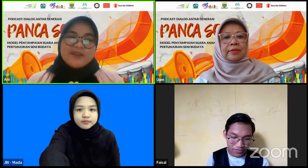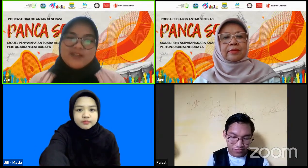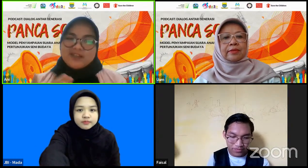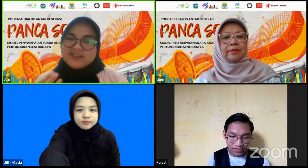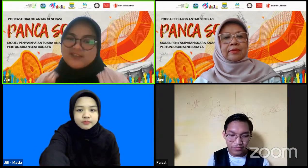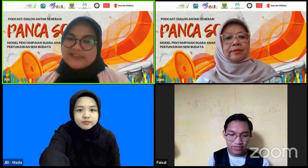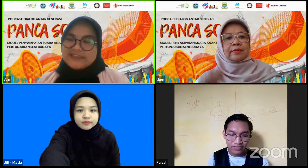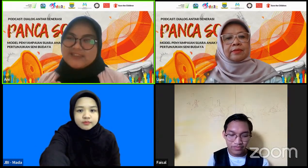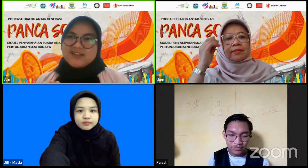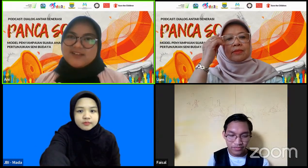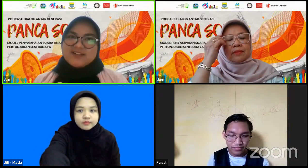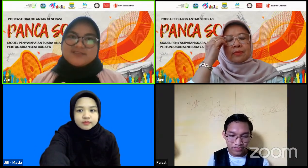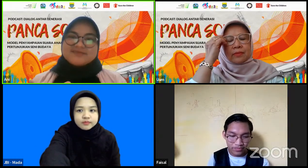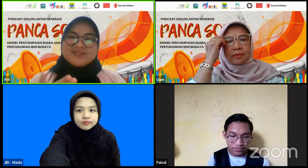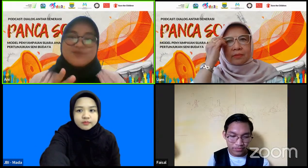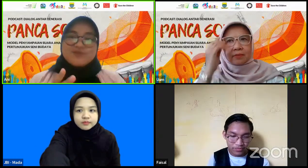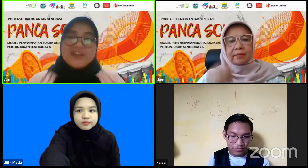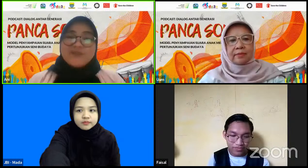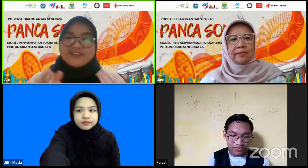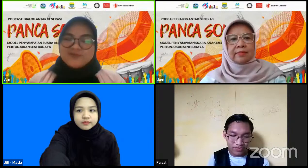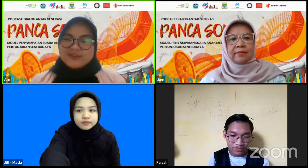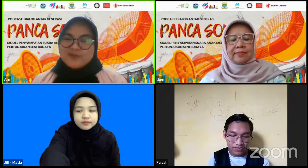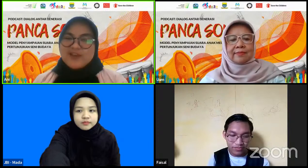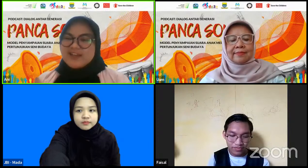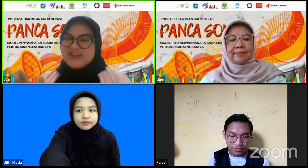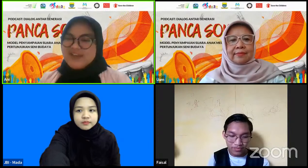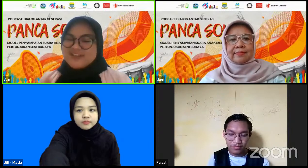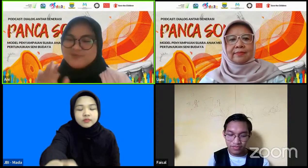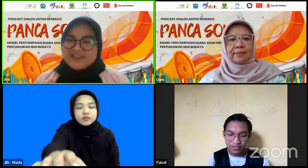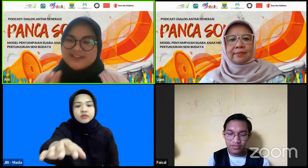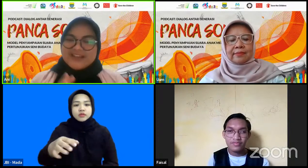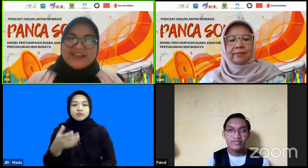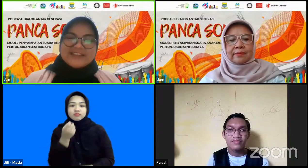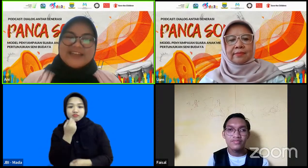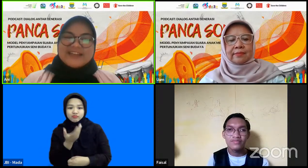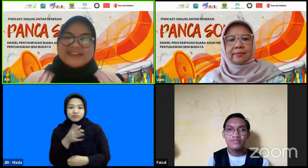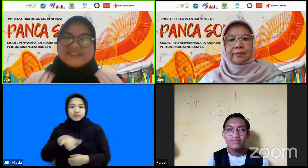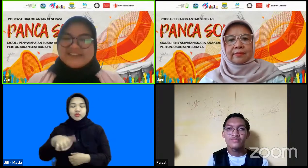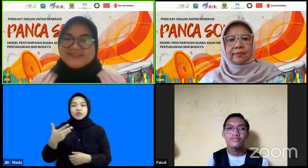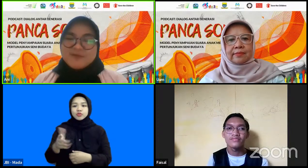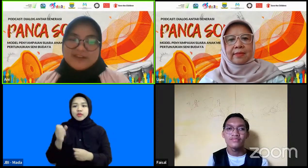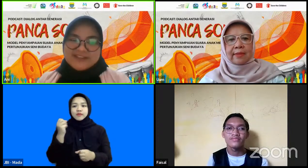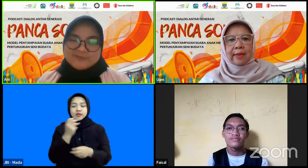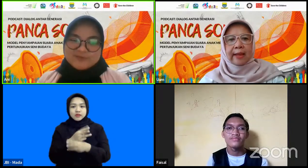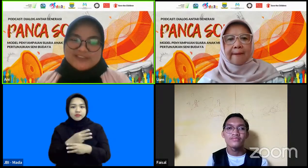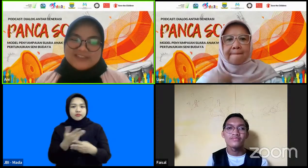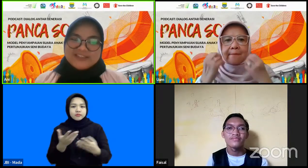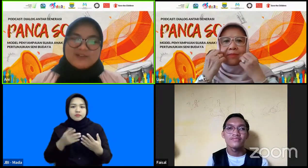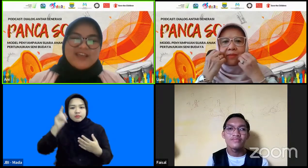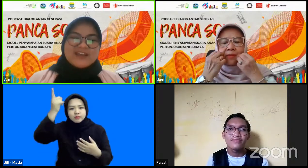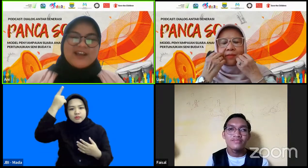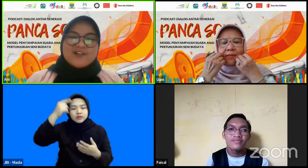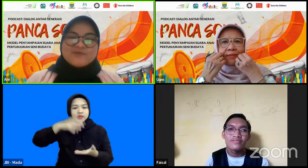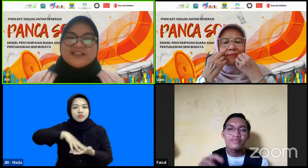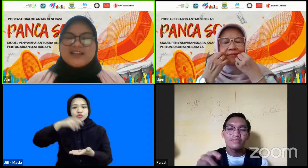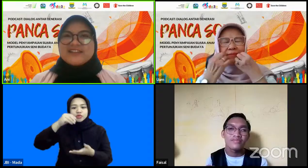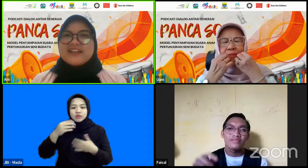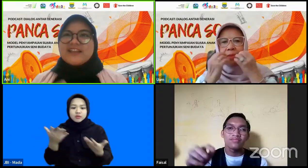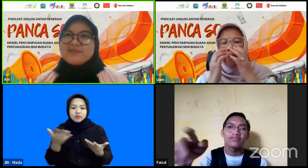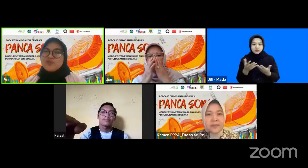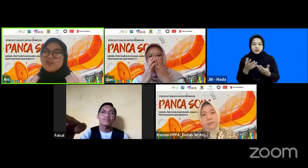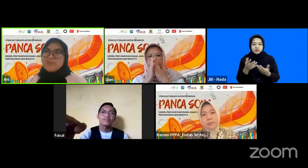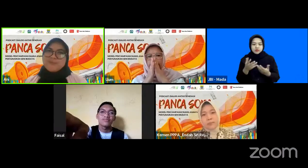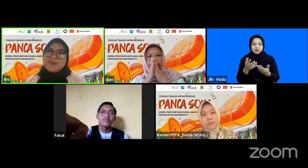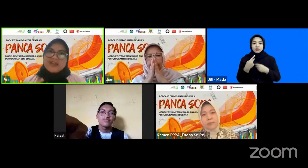segi penyampaian anak ini sudah efektif gitu. Nah, coba kita lihat dari segi pemerintah pusat gitu. Nah, kalau misalkan